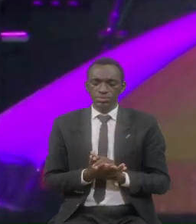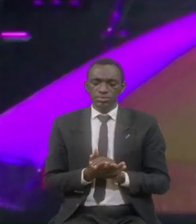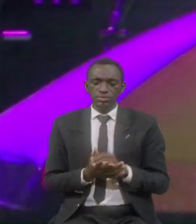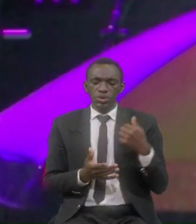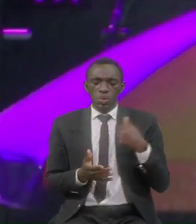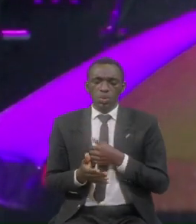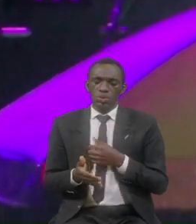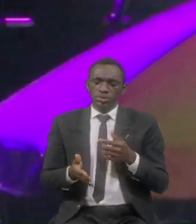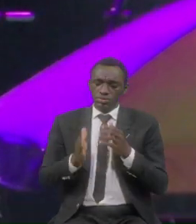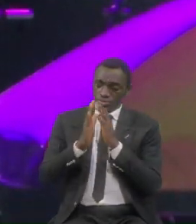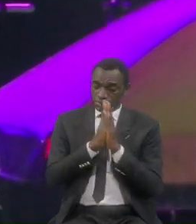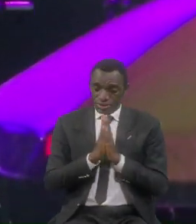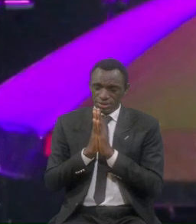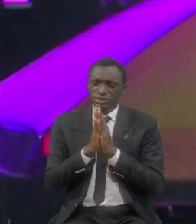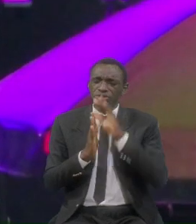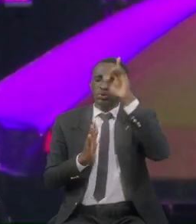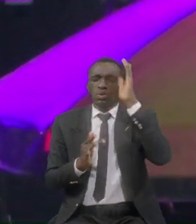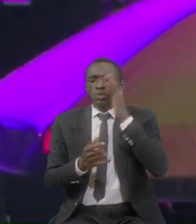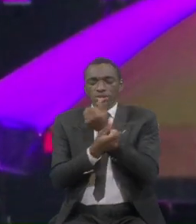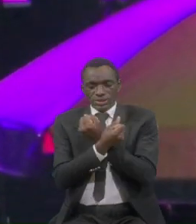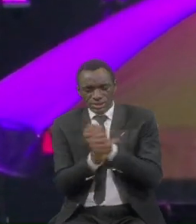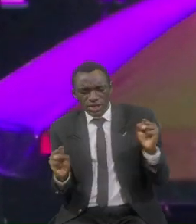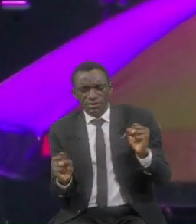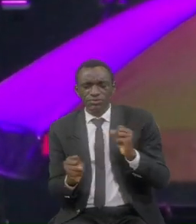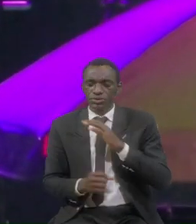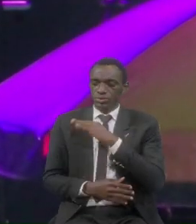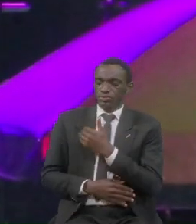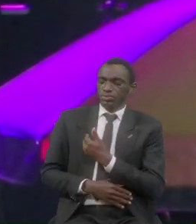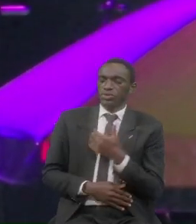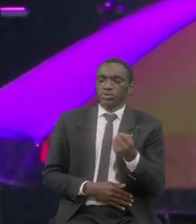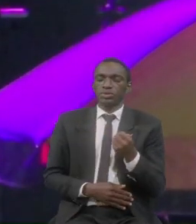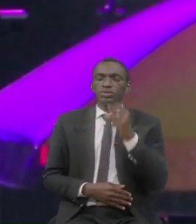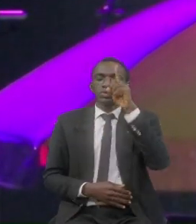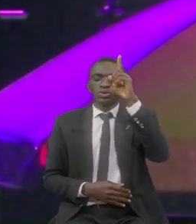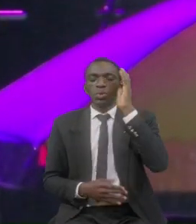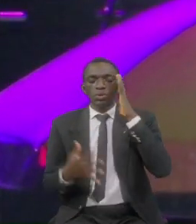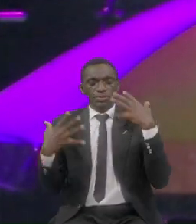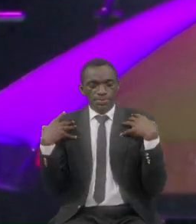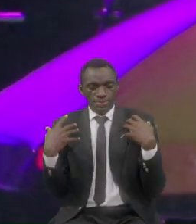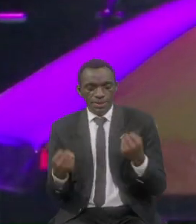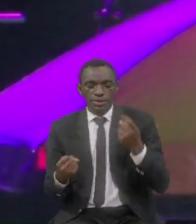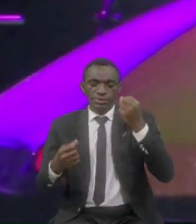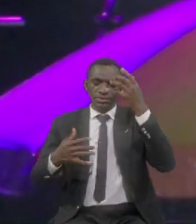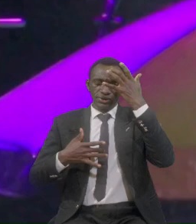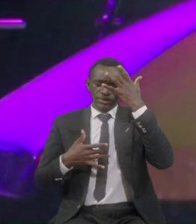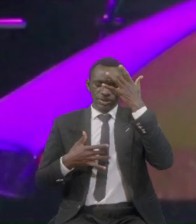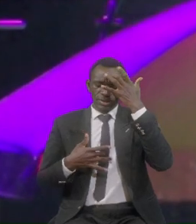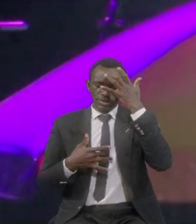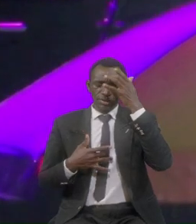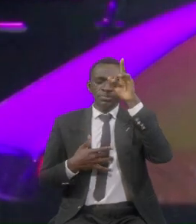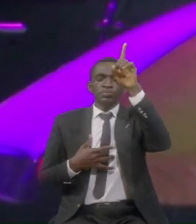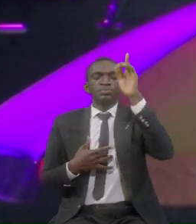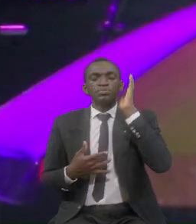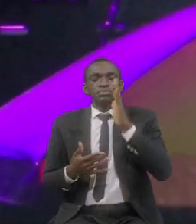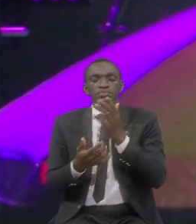save souls. Ako mga pag-ampo, magaluwas kag mga kalat. You heal the sick. Magaayo kag mga masakiton. You deliver the